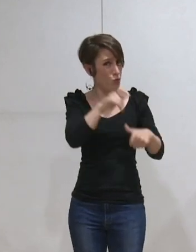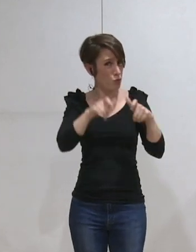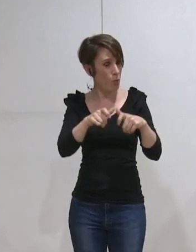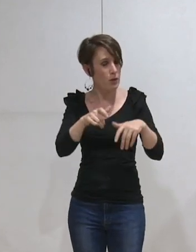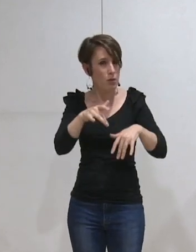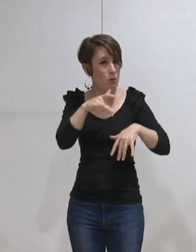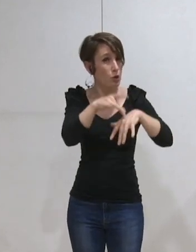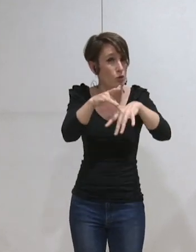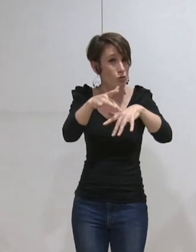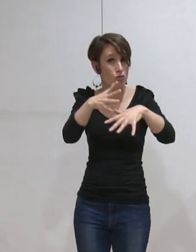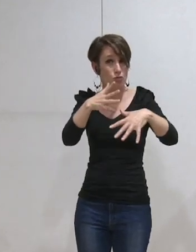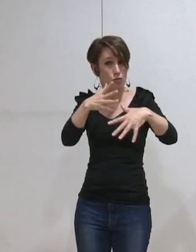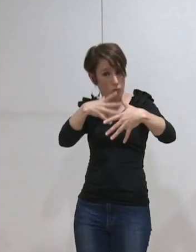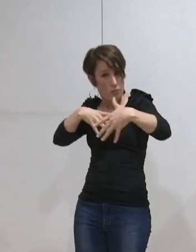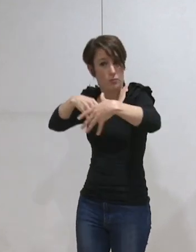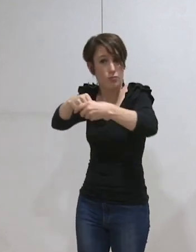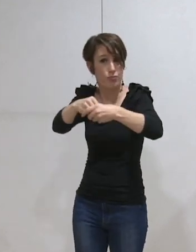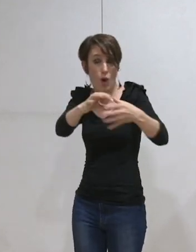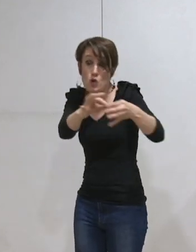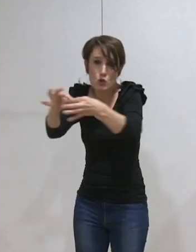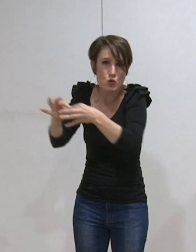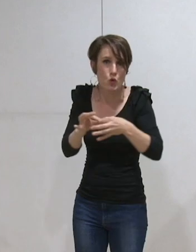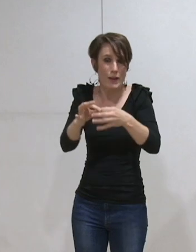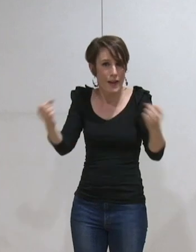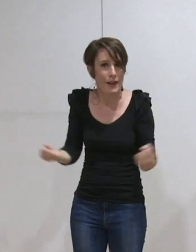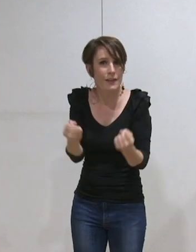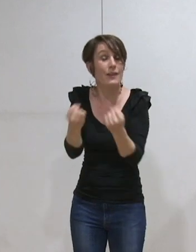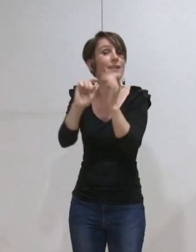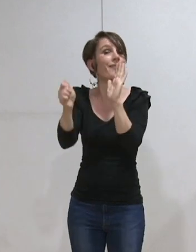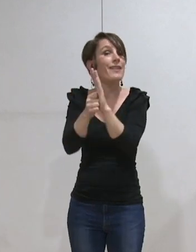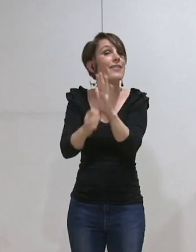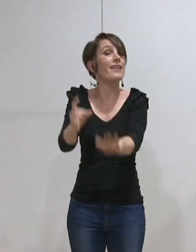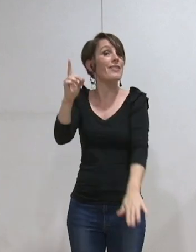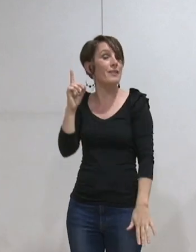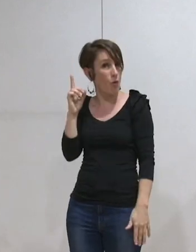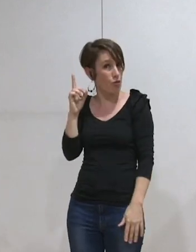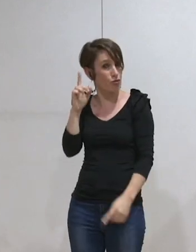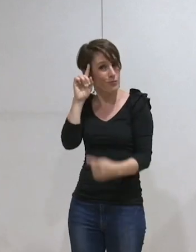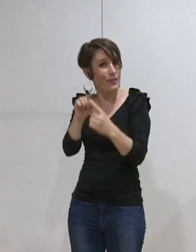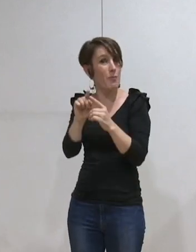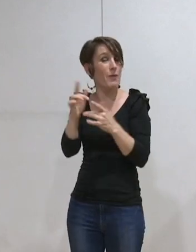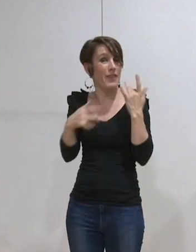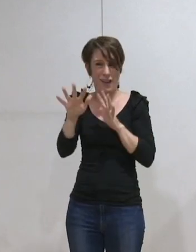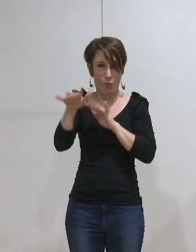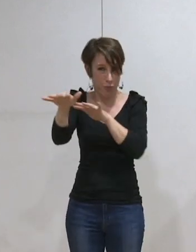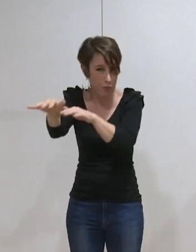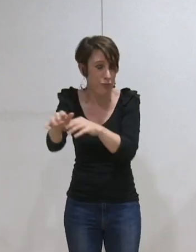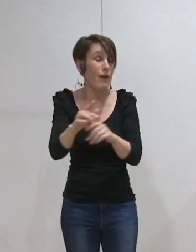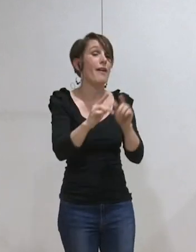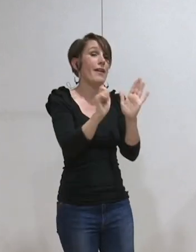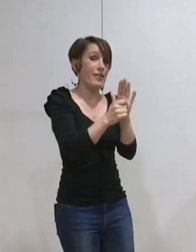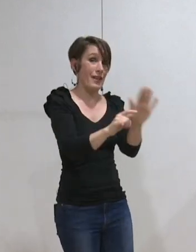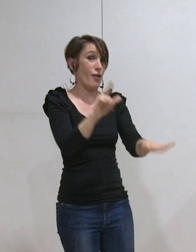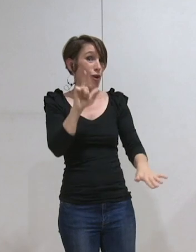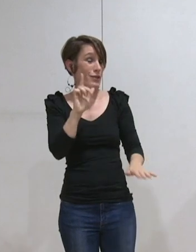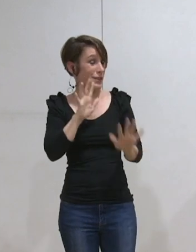présent à l'élan de solidarité qui s'est manifesté dimanche pour le théâtre lundi pour le club de foot et c'est dans